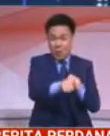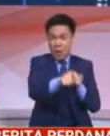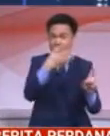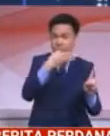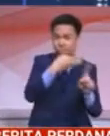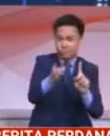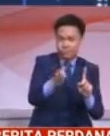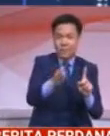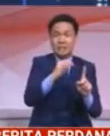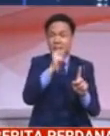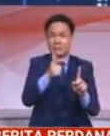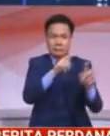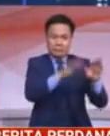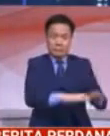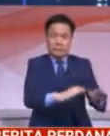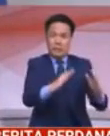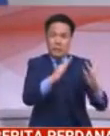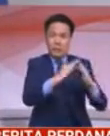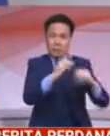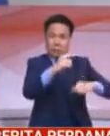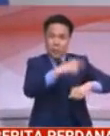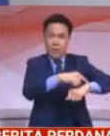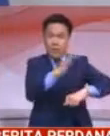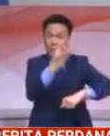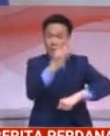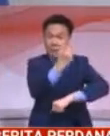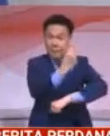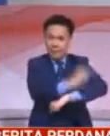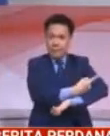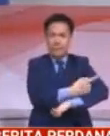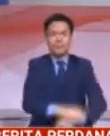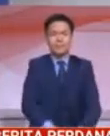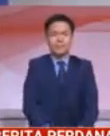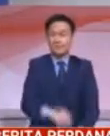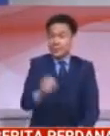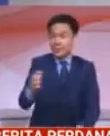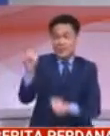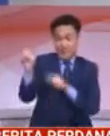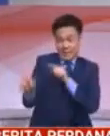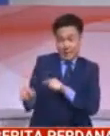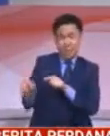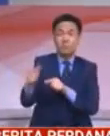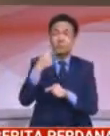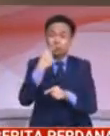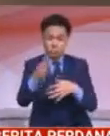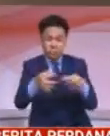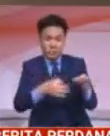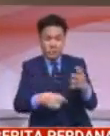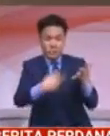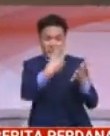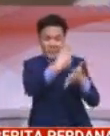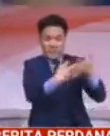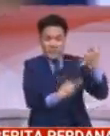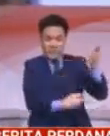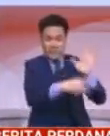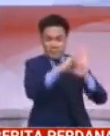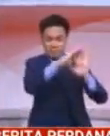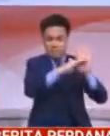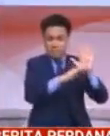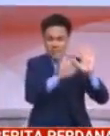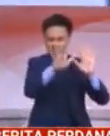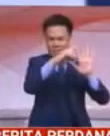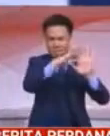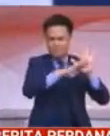rumah. Setiausaha Persatuan Pengguna Kedah KEK Muhammad Yusrizal Yusuf berkata, lima tuntutan ganti rugi